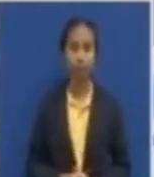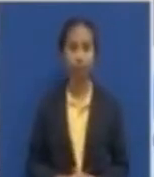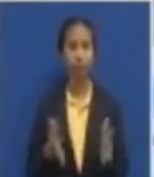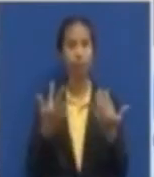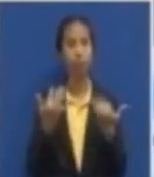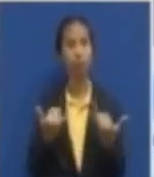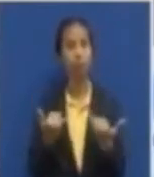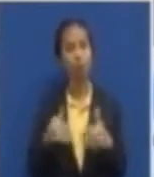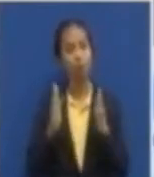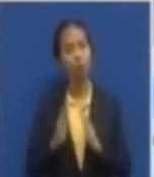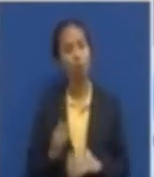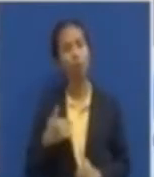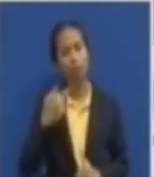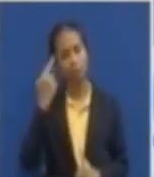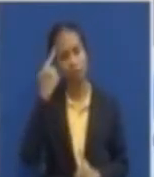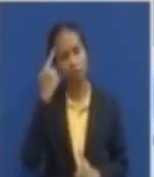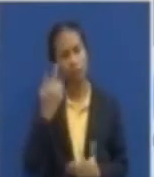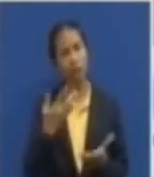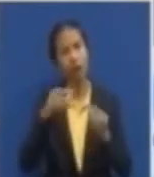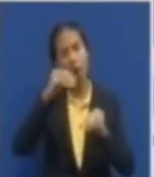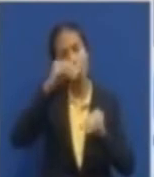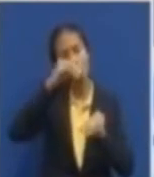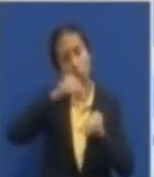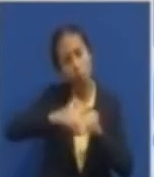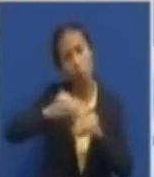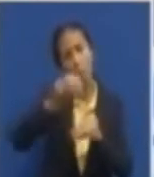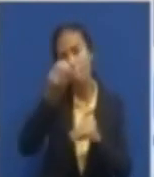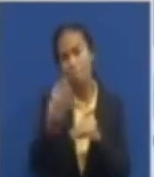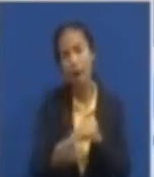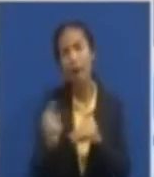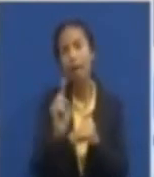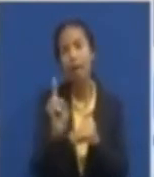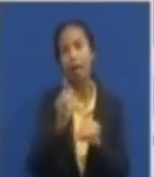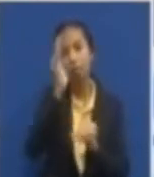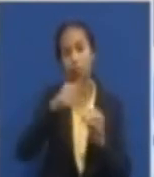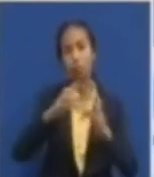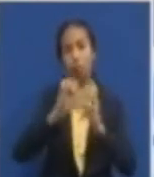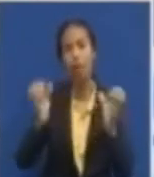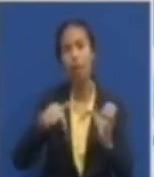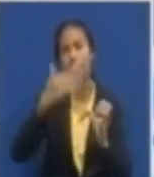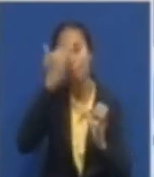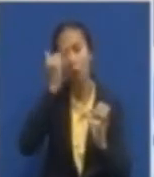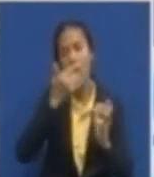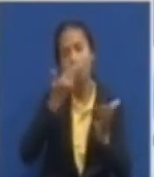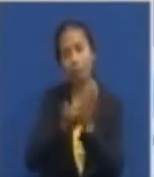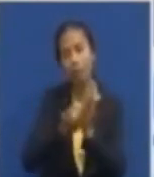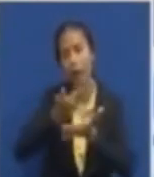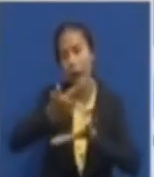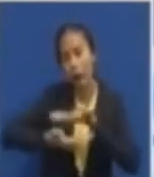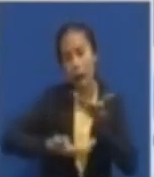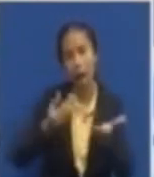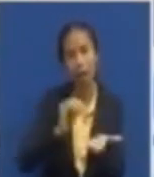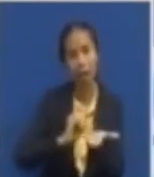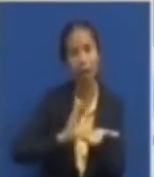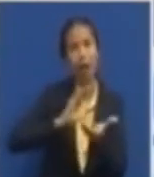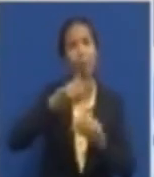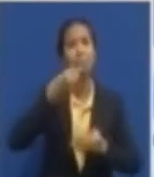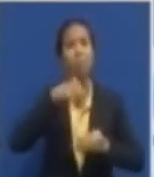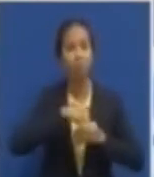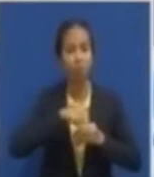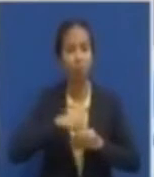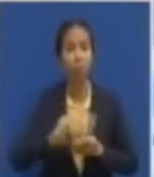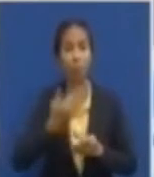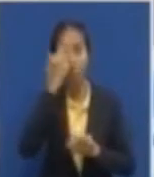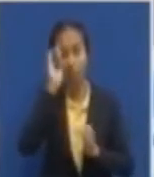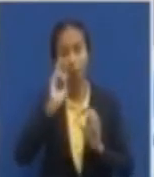ก็หันไปปลูกทุเรียนกันมากนะครับเพราะว่ามีกำไรดีนะครับเพิ่ม ท่าตัวนะฮะทุเรียน 700,000 ไร่ผม